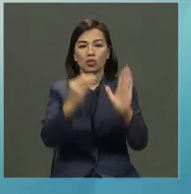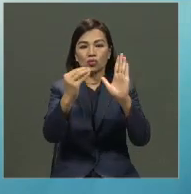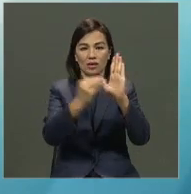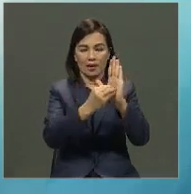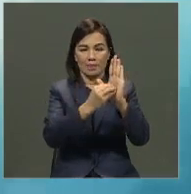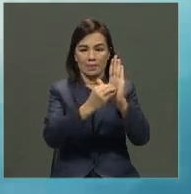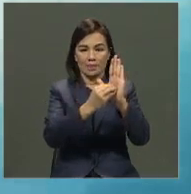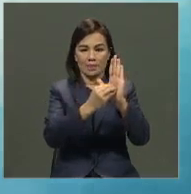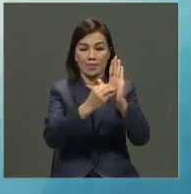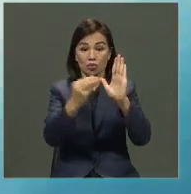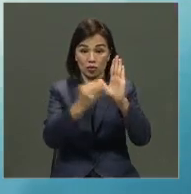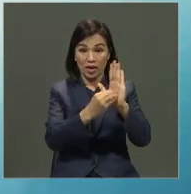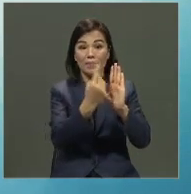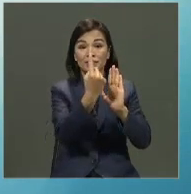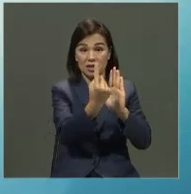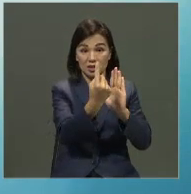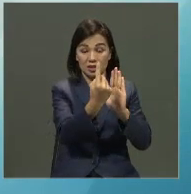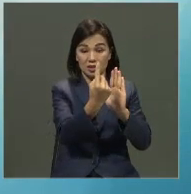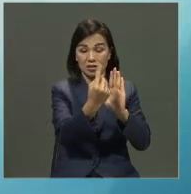และก็ก็อยู่ในกรุงเทพฯ 1